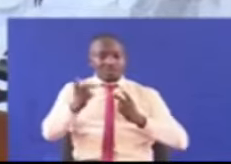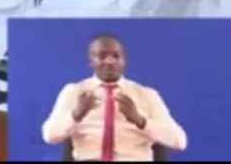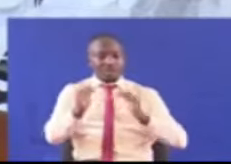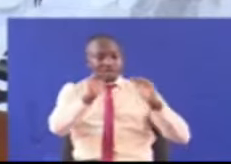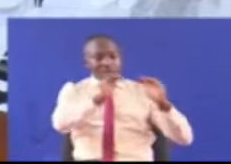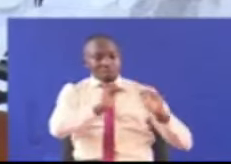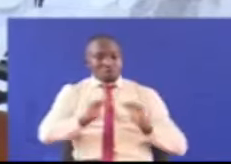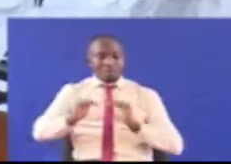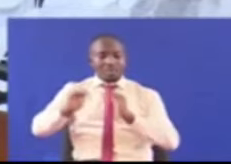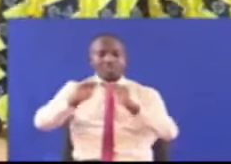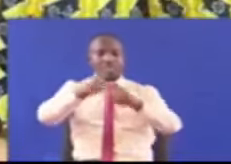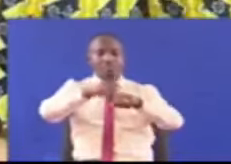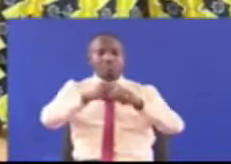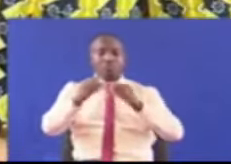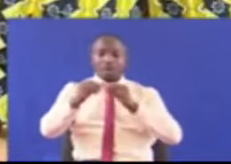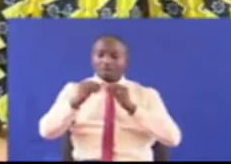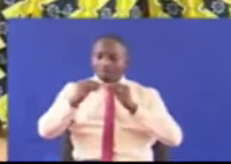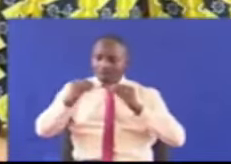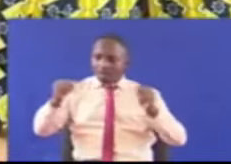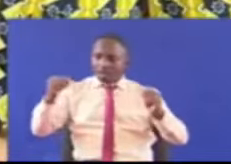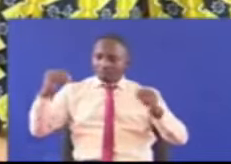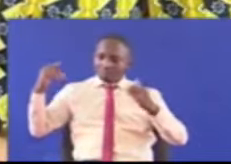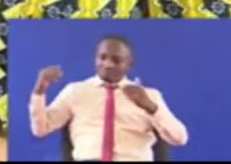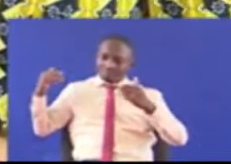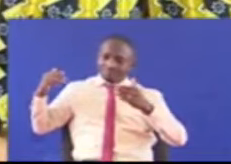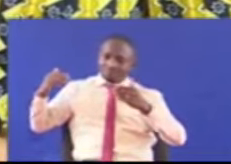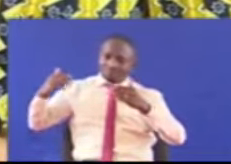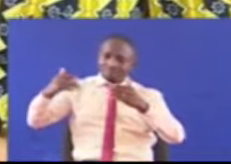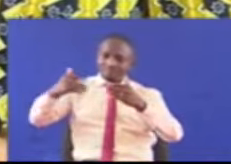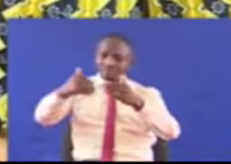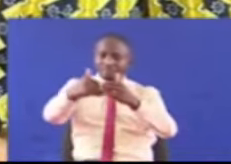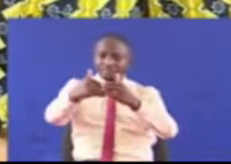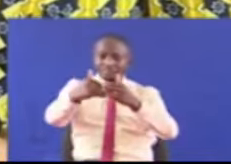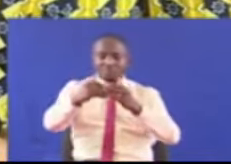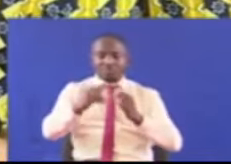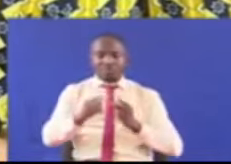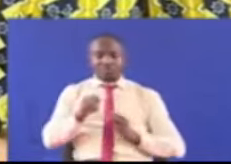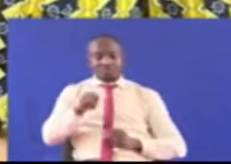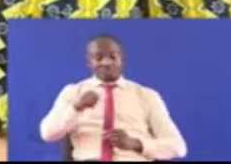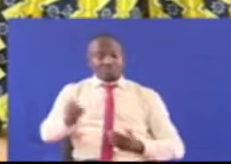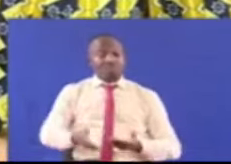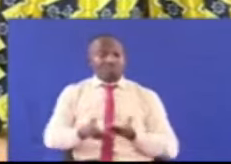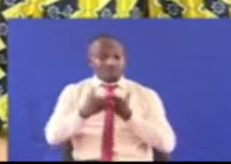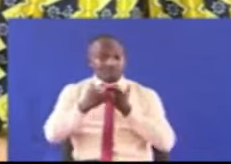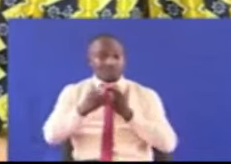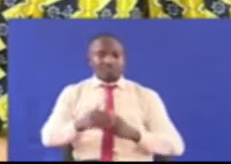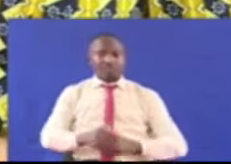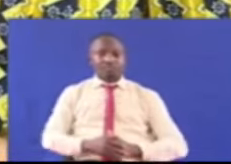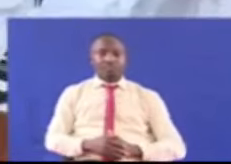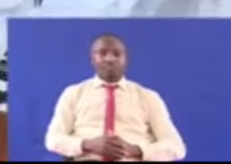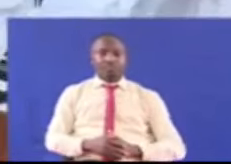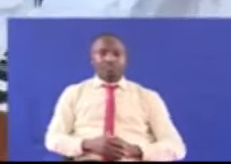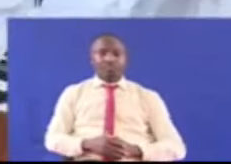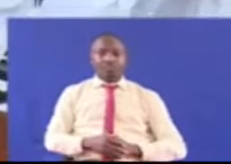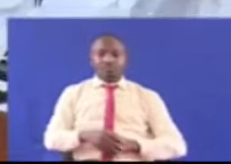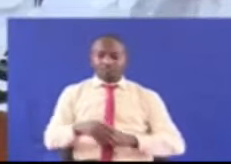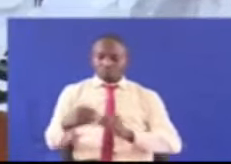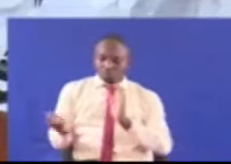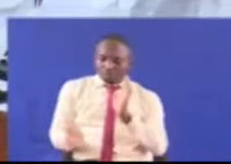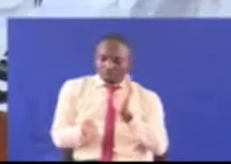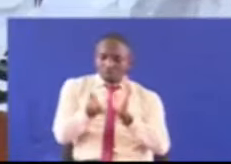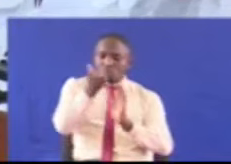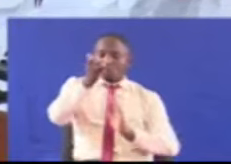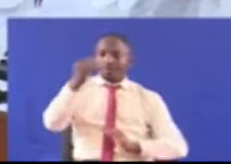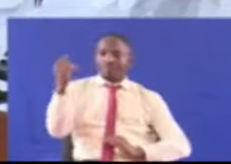Engagement za diplomasia zilinyanyua taifa letu.